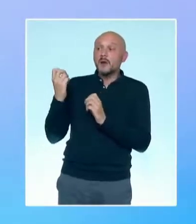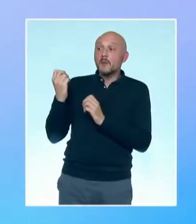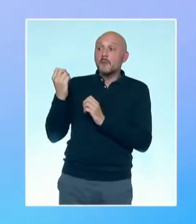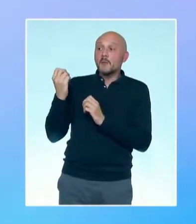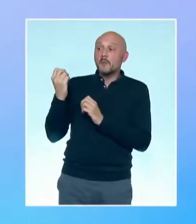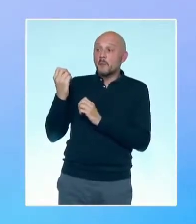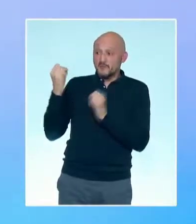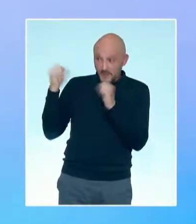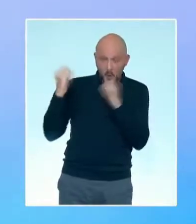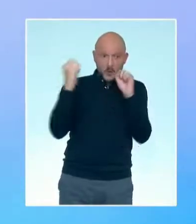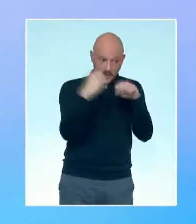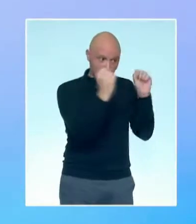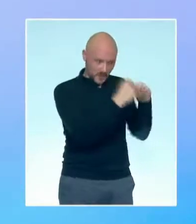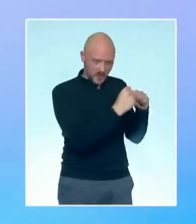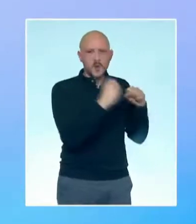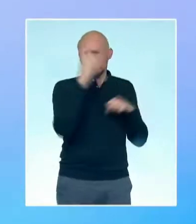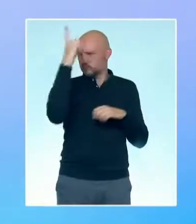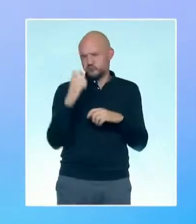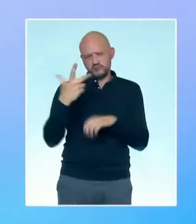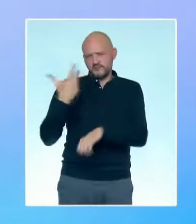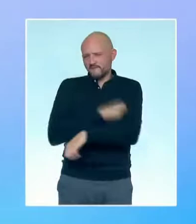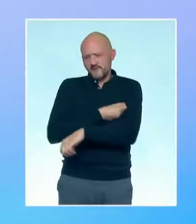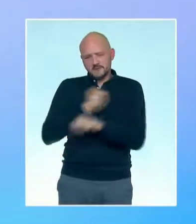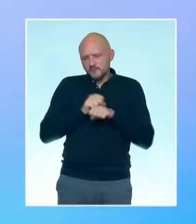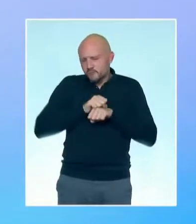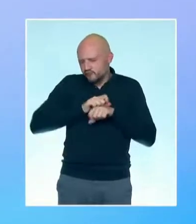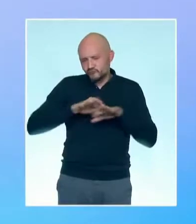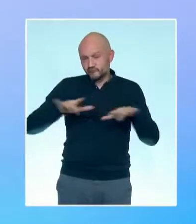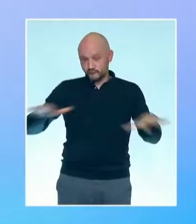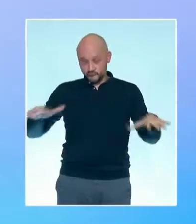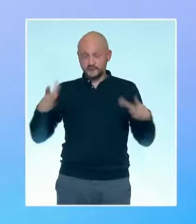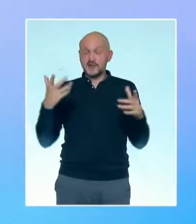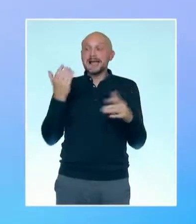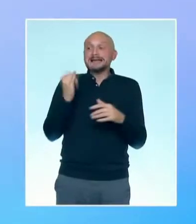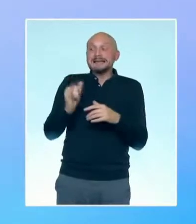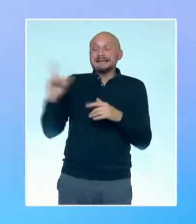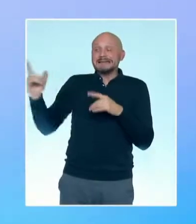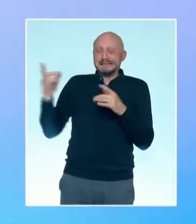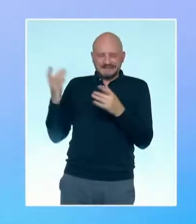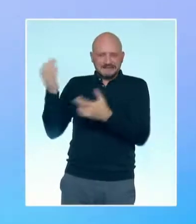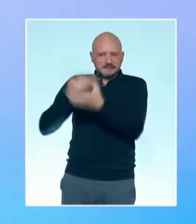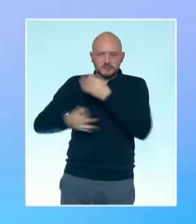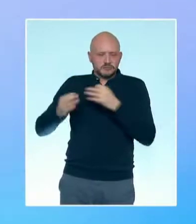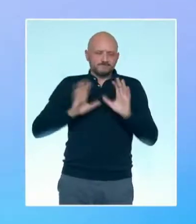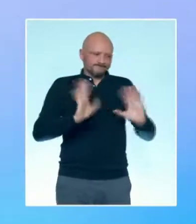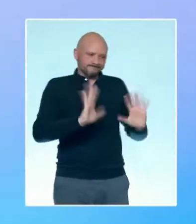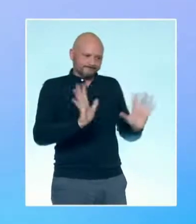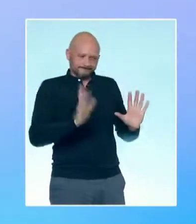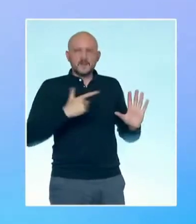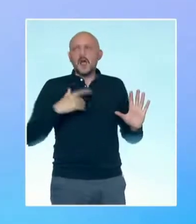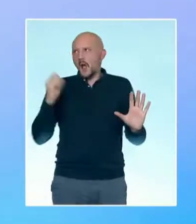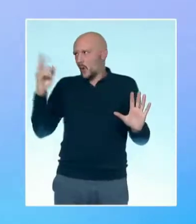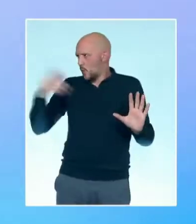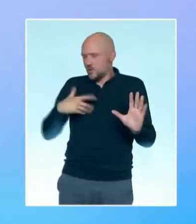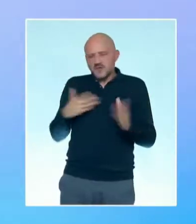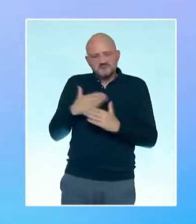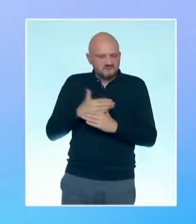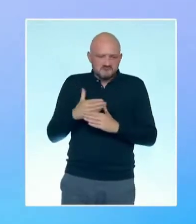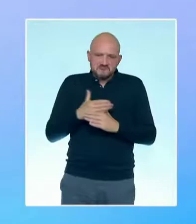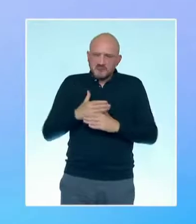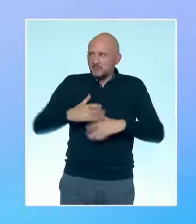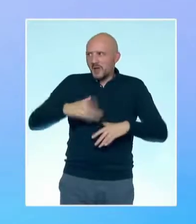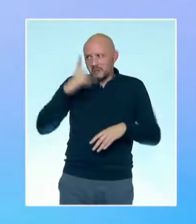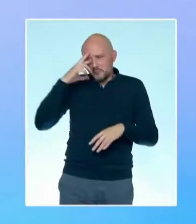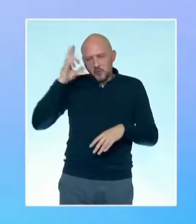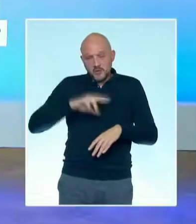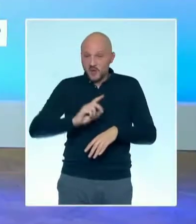d'aventure nous devions enregistrer des éléments complémentaires de la part de ces autorités sanitaires, au moins nous aurions tout préparé pour que les choses démarrent sans délai dans